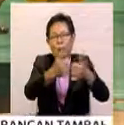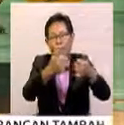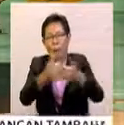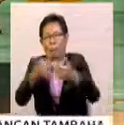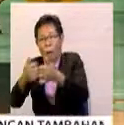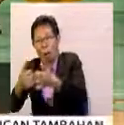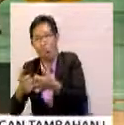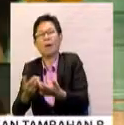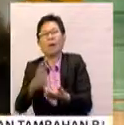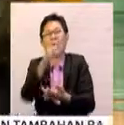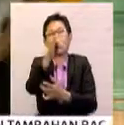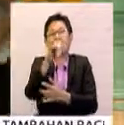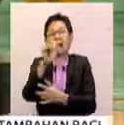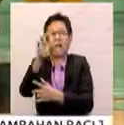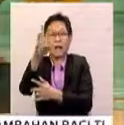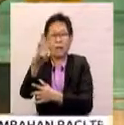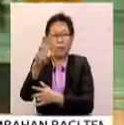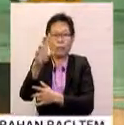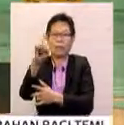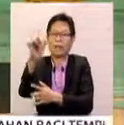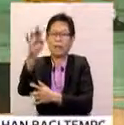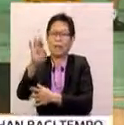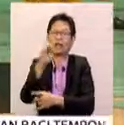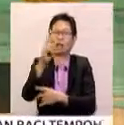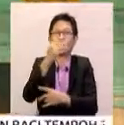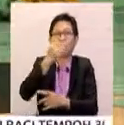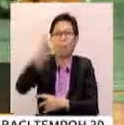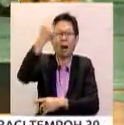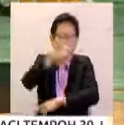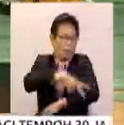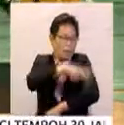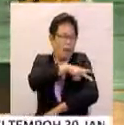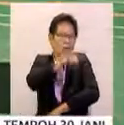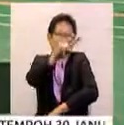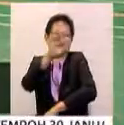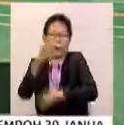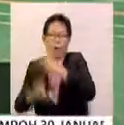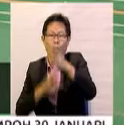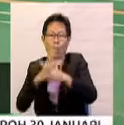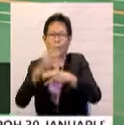berturut-turut. Manakala Liu Darren kedua terbaik negara apabila menghuni ranking ke-29 dunia